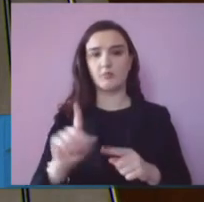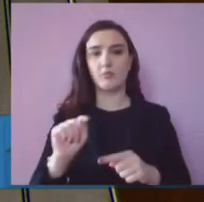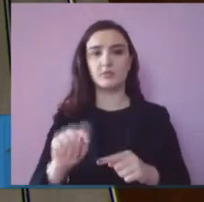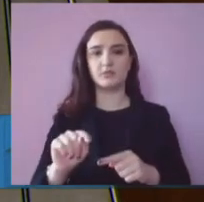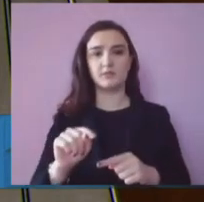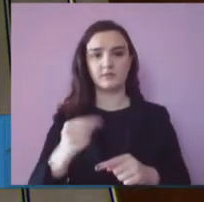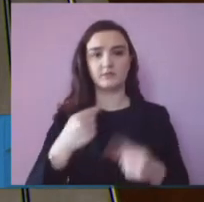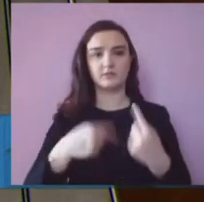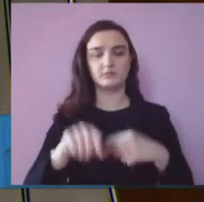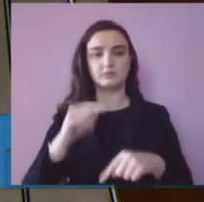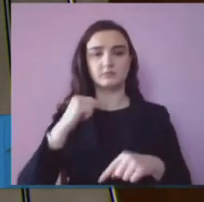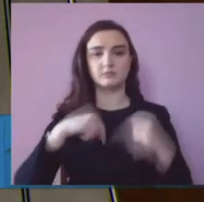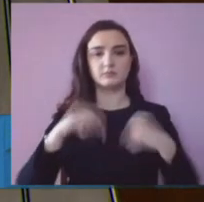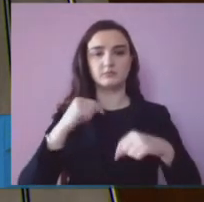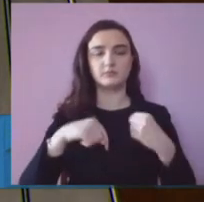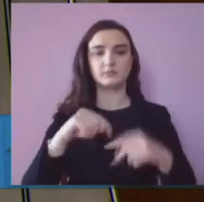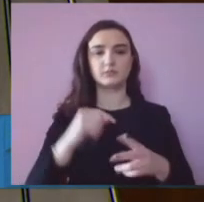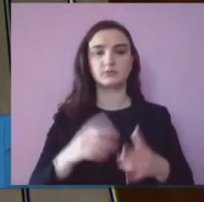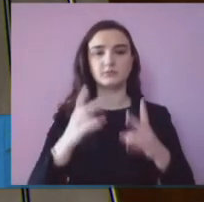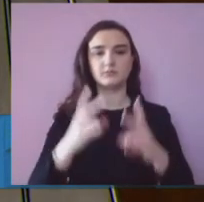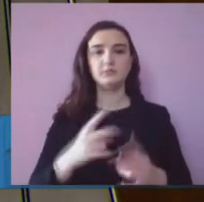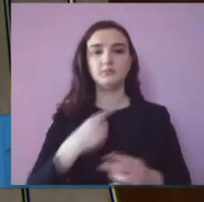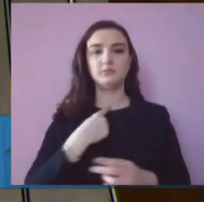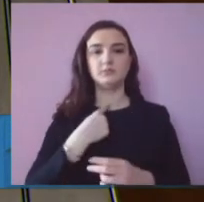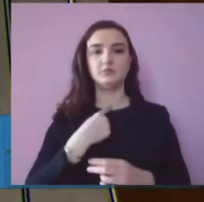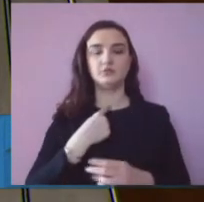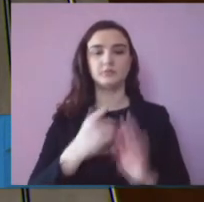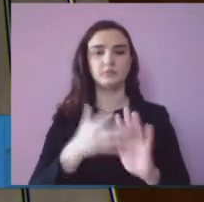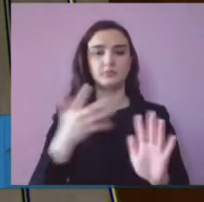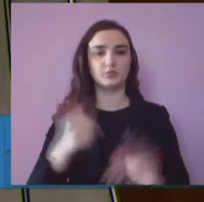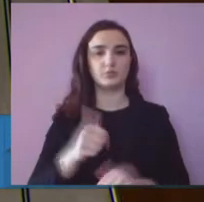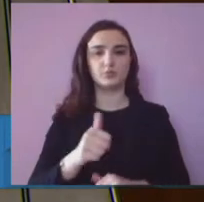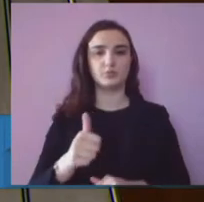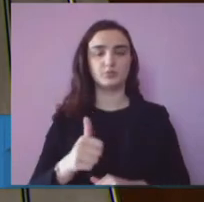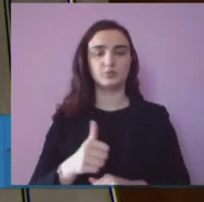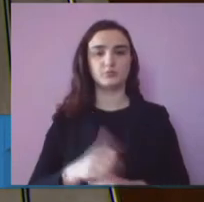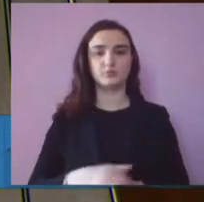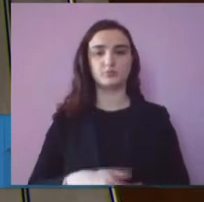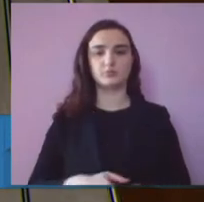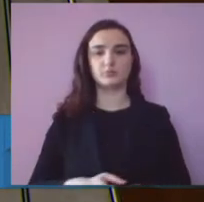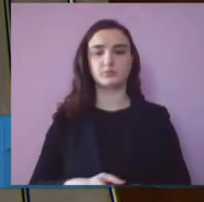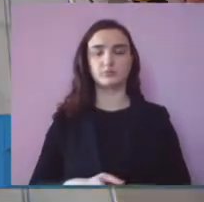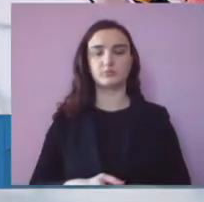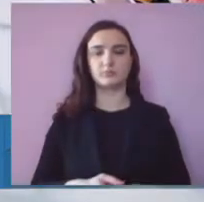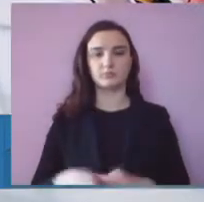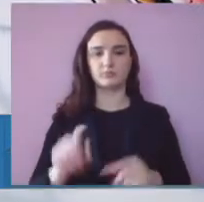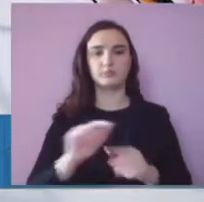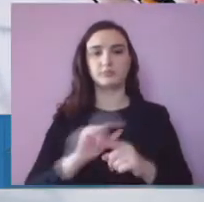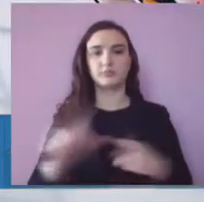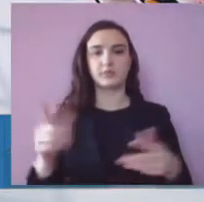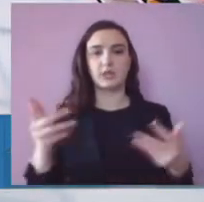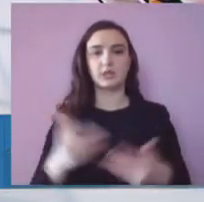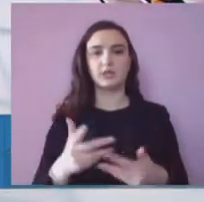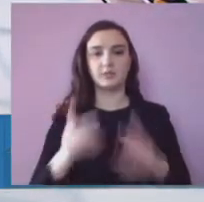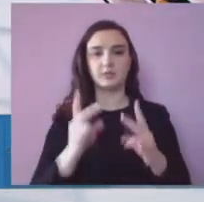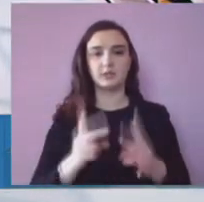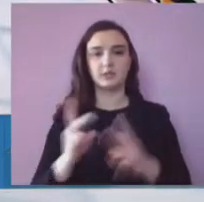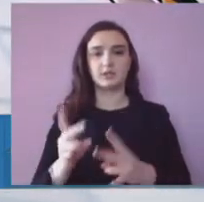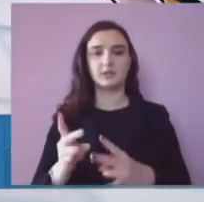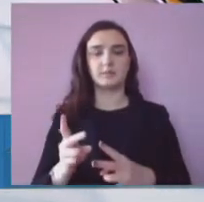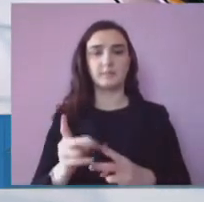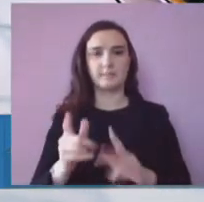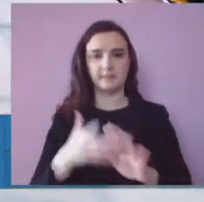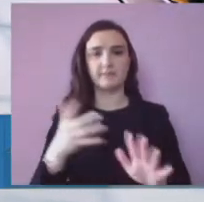SARS-CoV-2-ა, დაზარალდა ფარისებრი ჯირკვალი და გამოიწვია ანთება, ანთებითი დაზიანება. მიხვდება